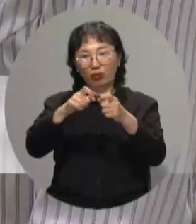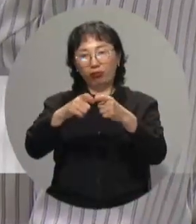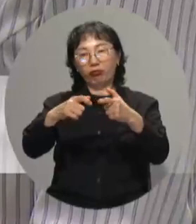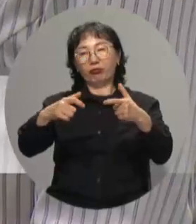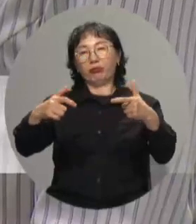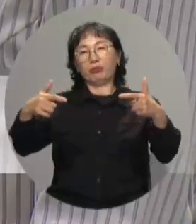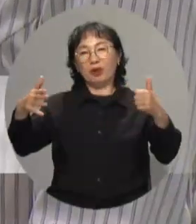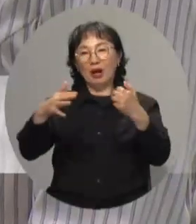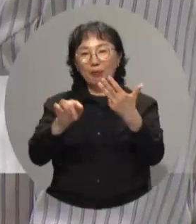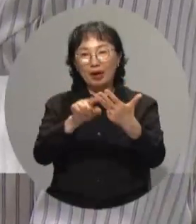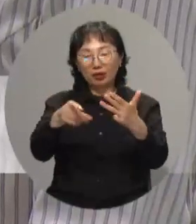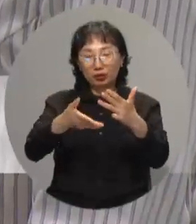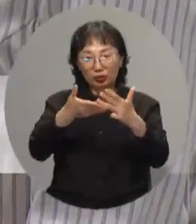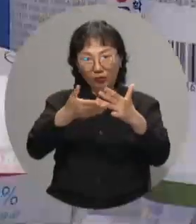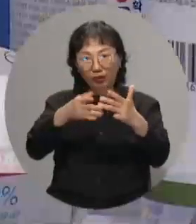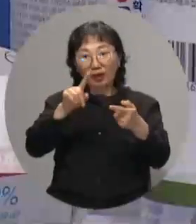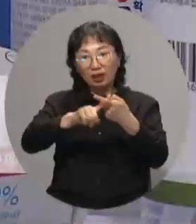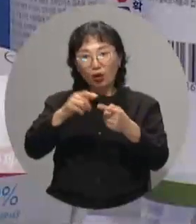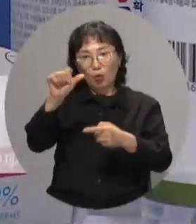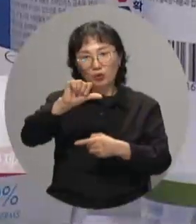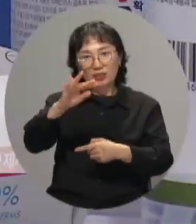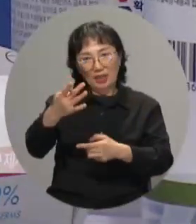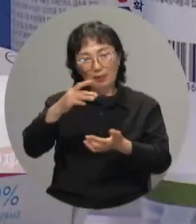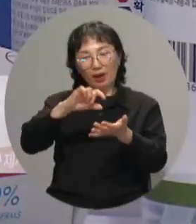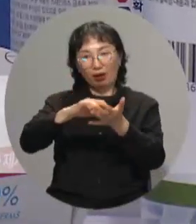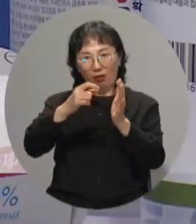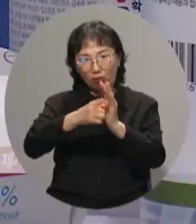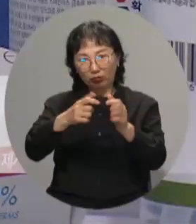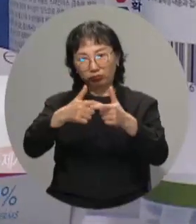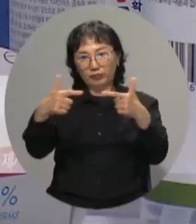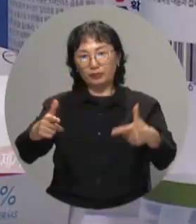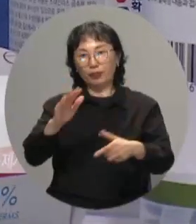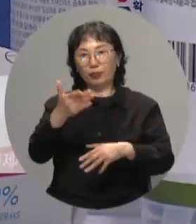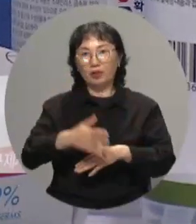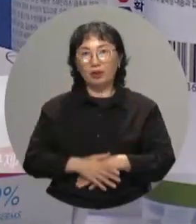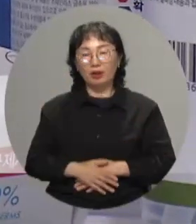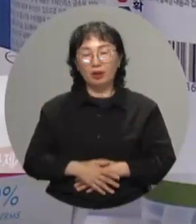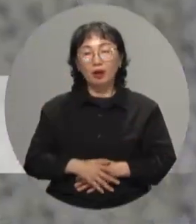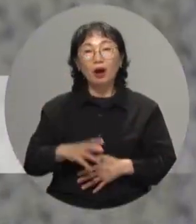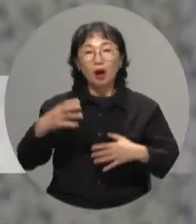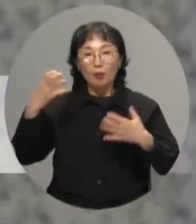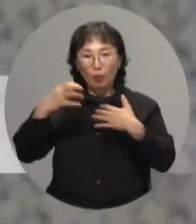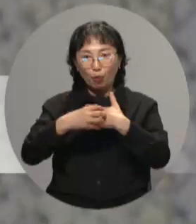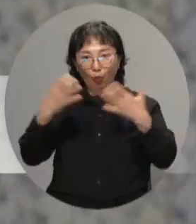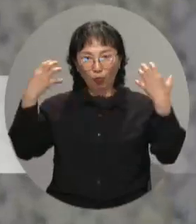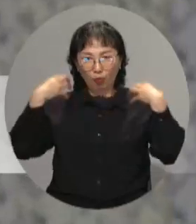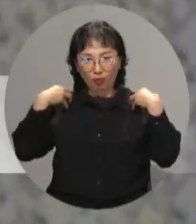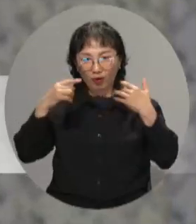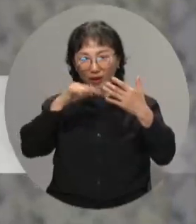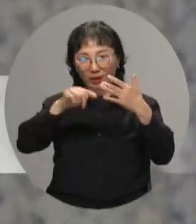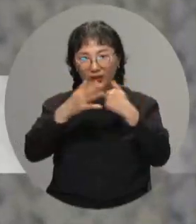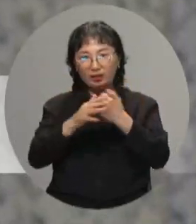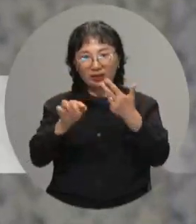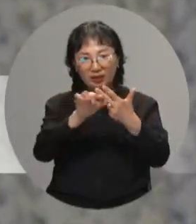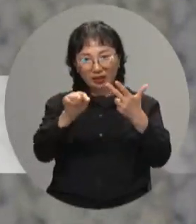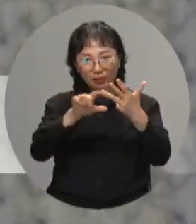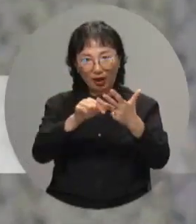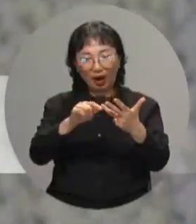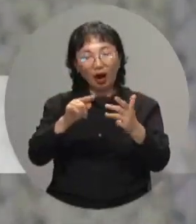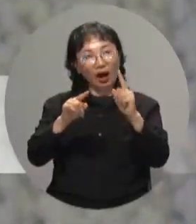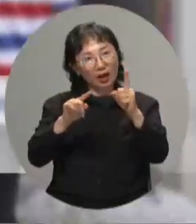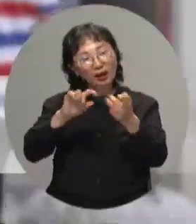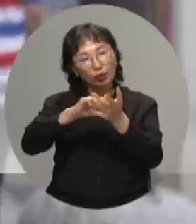증가해 8월 첫째 주 기준 5400여 명까지 늘어났습니다 보건소 측은 7 8월 중 사망자는 1명으로